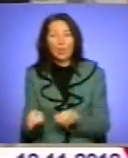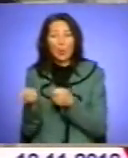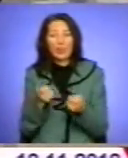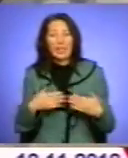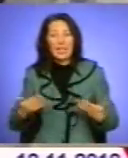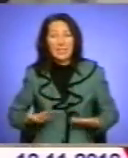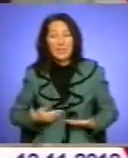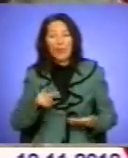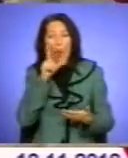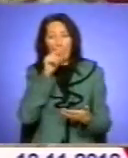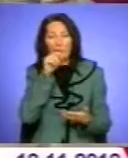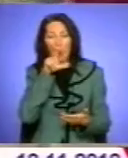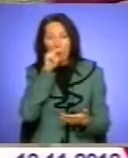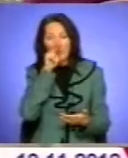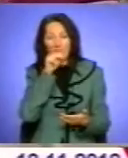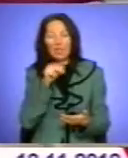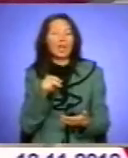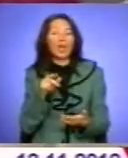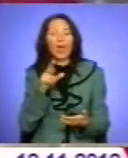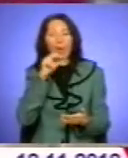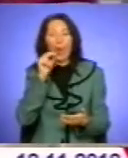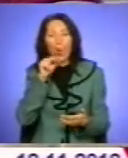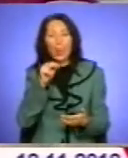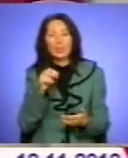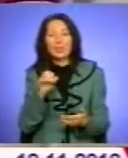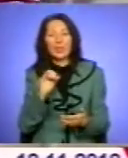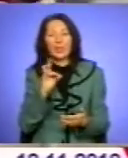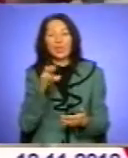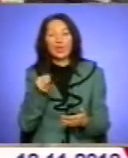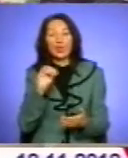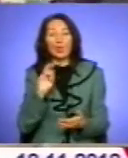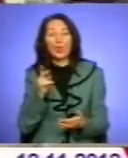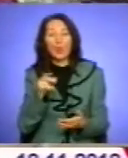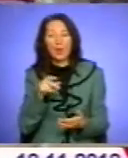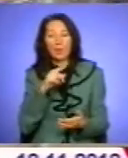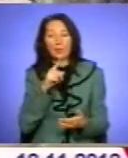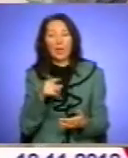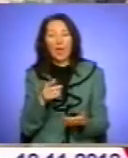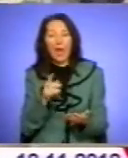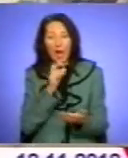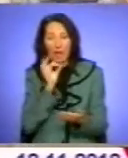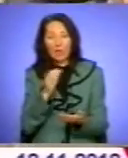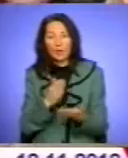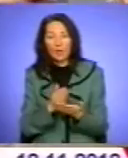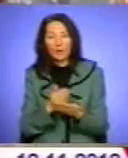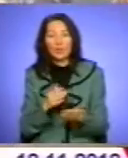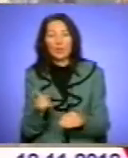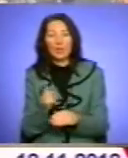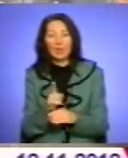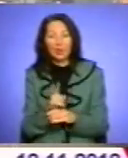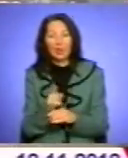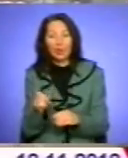птицю, качки, гуси, індюки, десь є в нас на Тернопільщині. Натуральний продукт, щоб